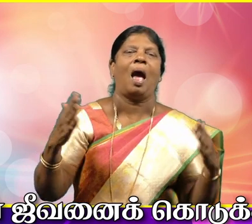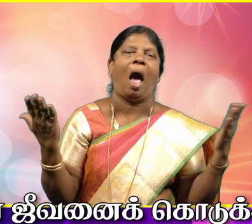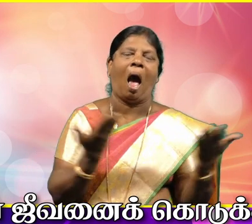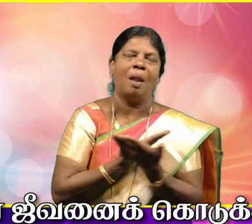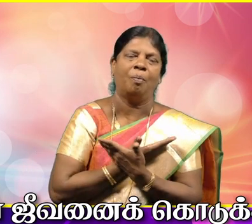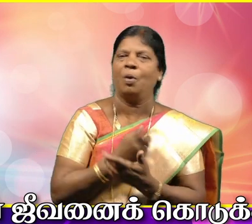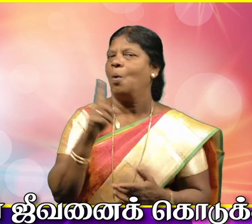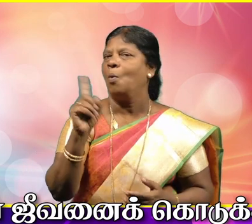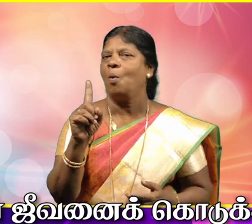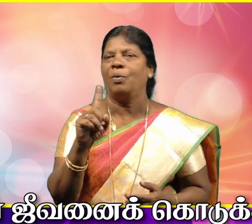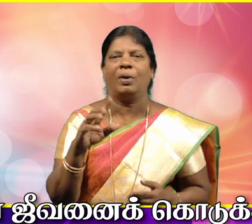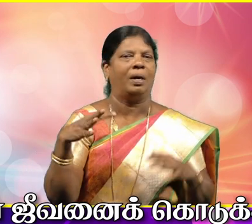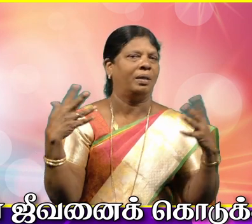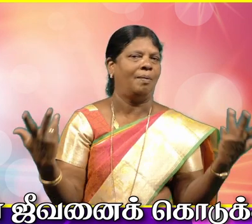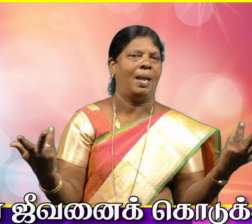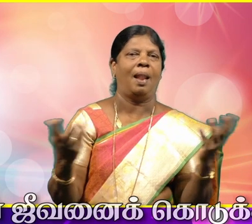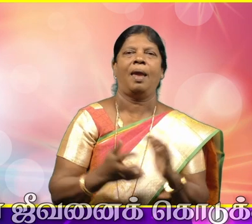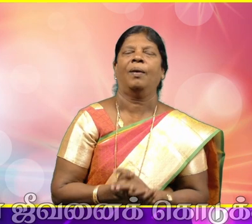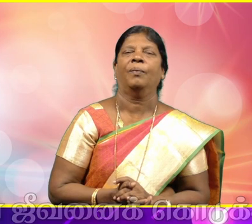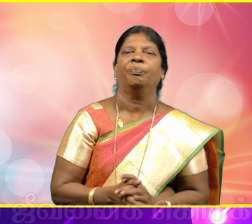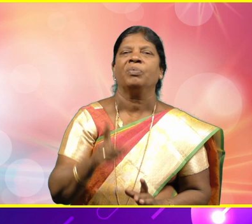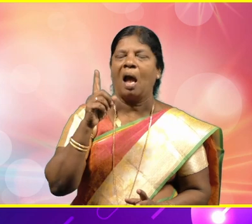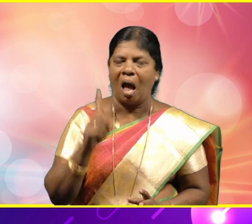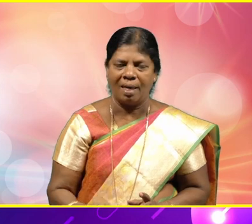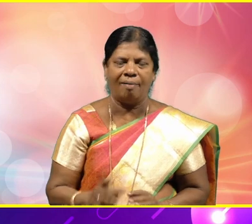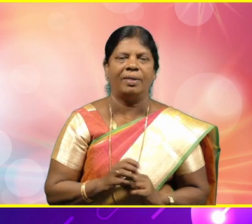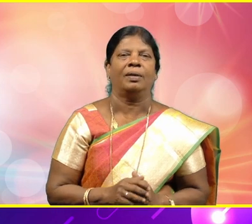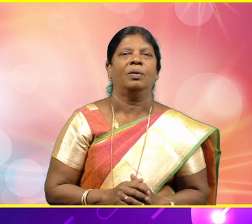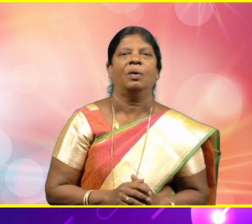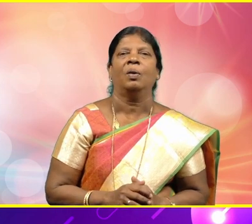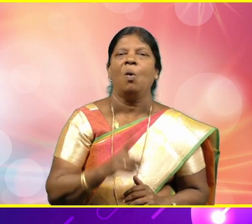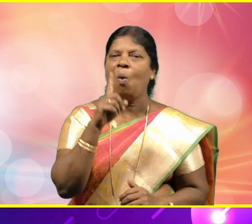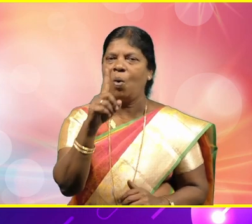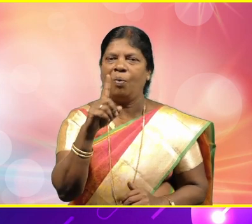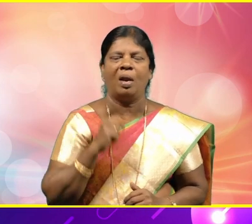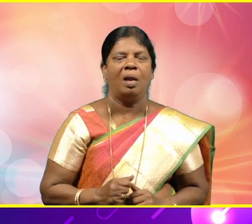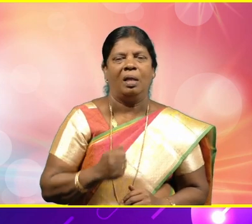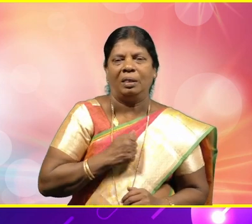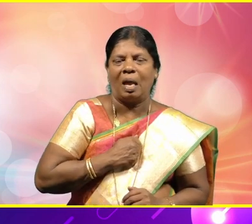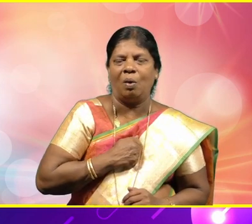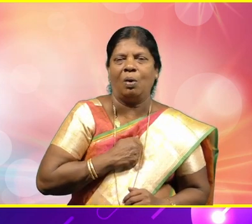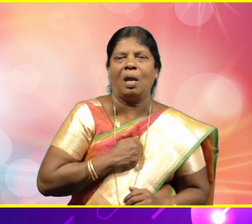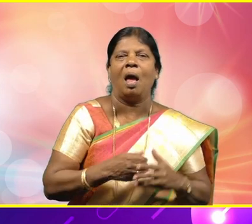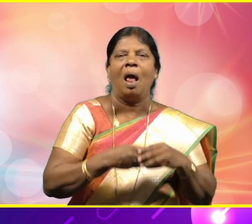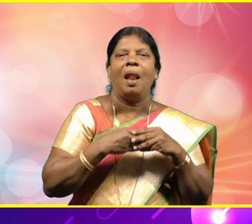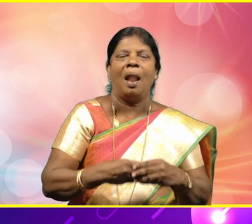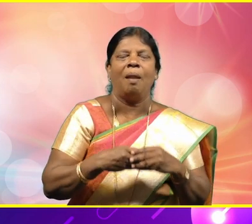அன்பு ஒருவரிடத்திலும் இல்லை. அதாவது ஒருவன்